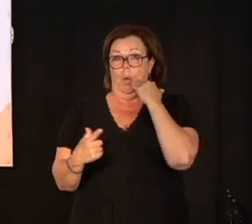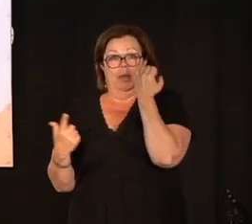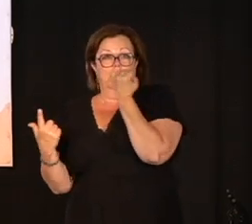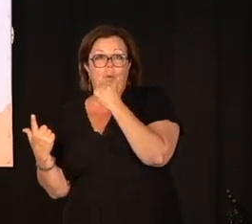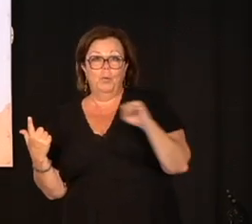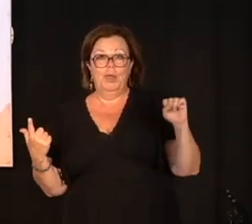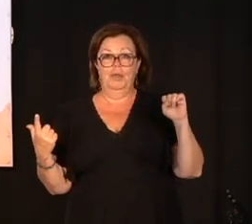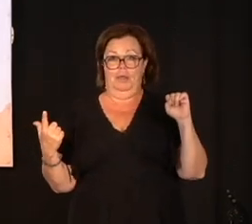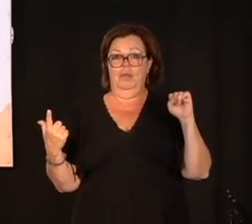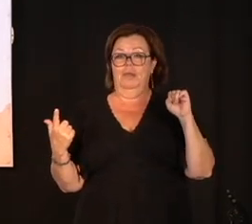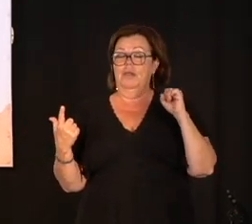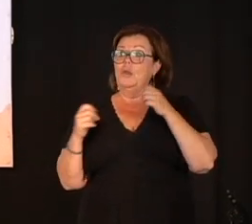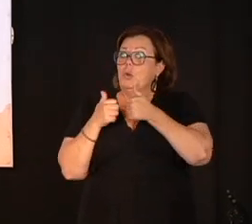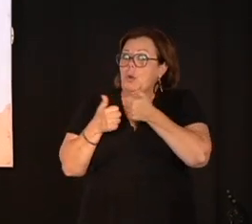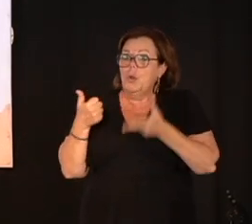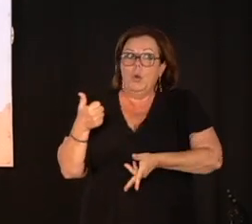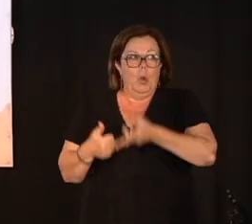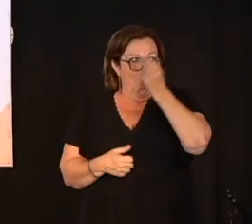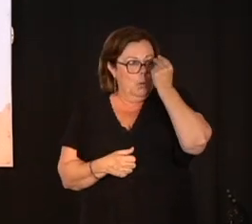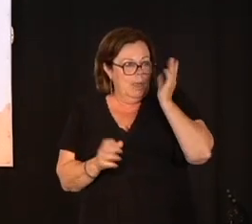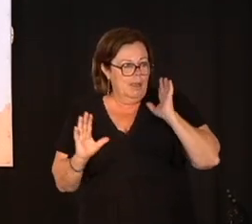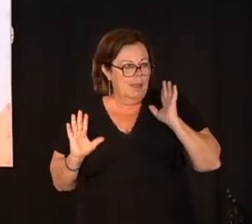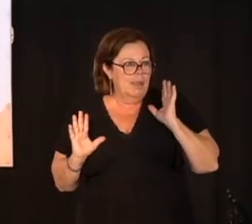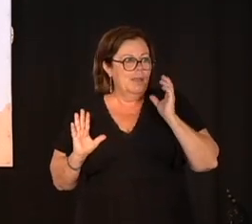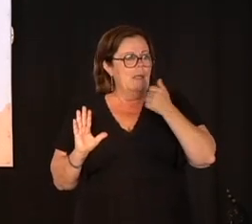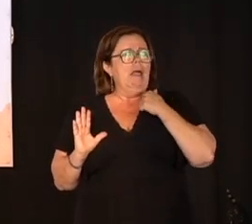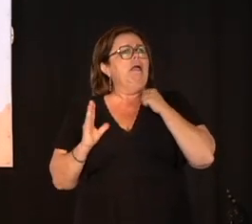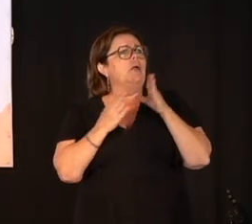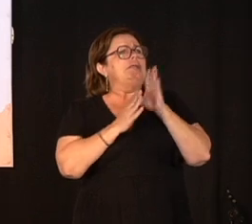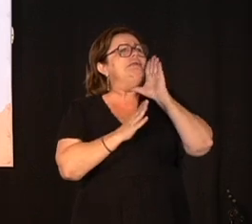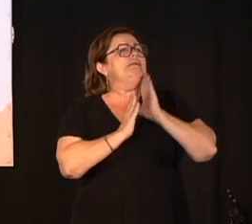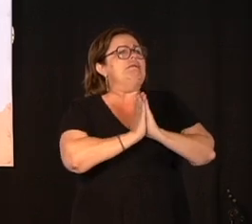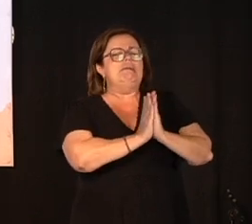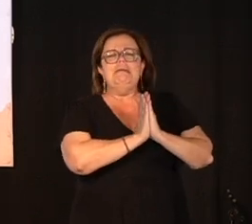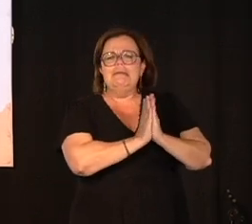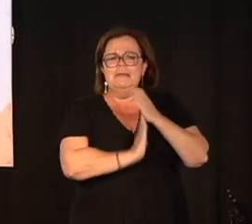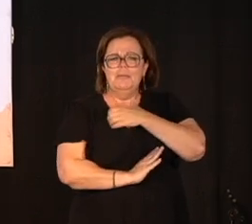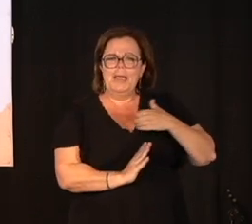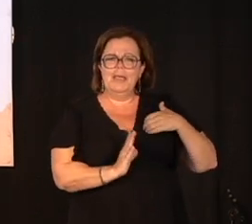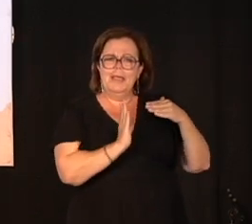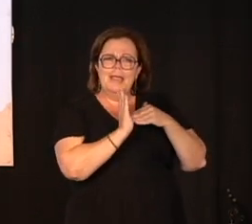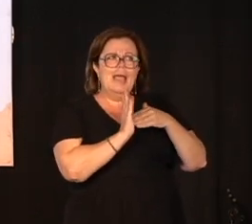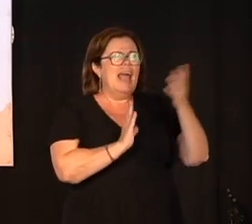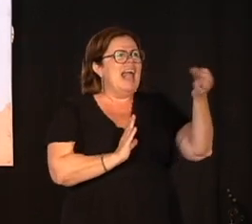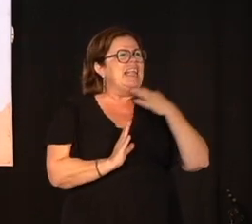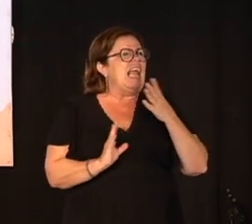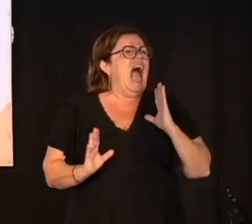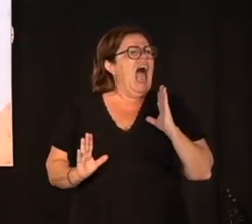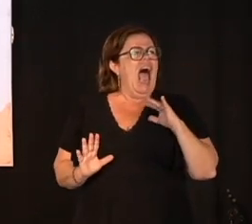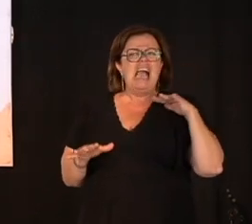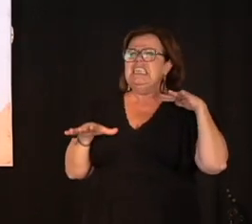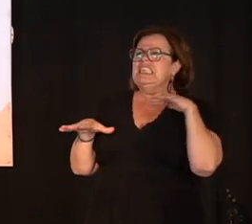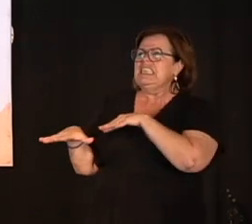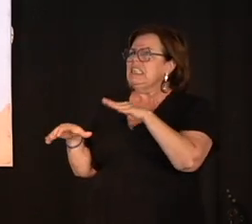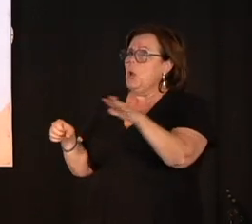désobéissance. Si j'ai bien compris, et c'est une requête que j'adresse à la mairie de Marseille, j'ai cru comprendre que les salles étaient trop petites et qu'il fallait